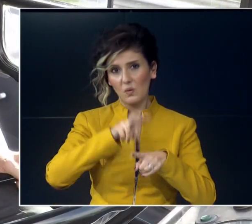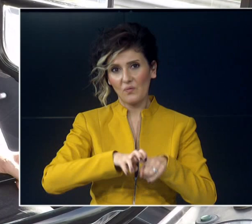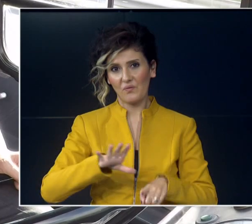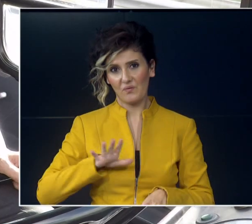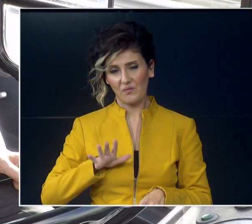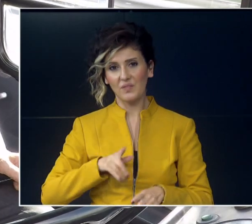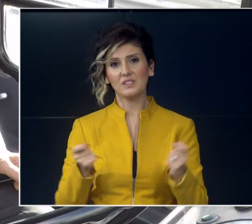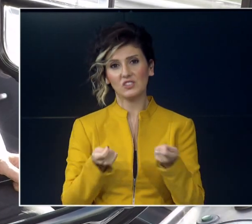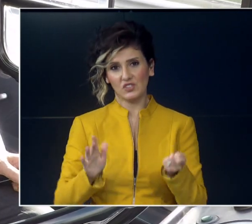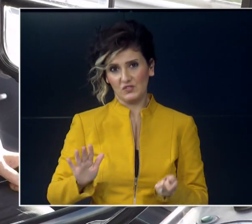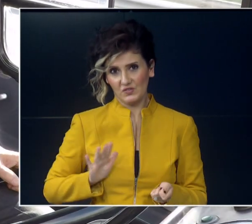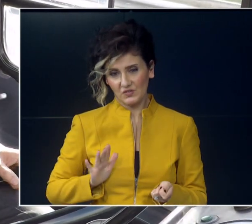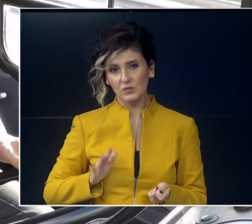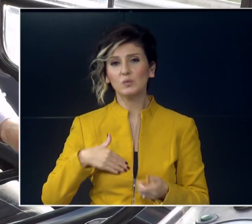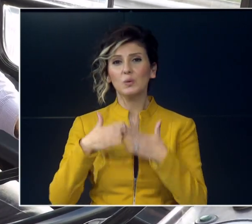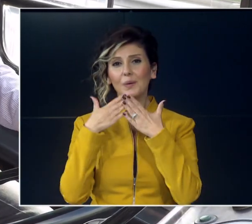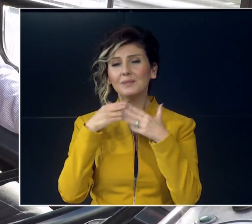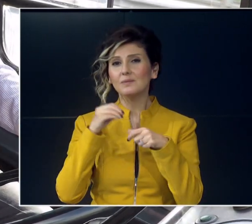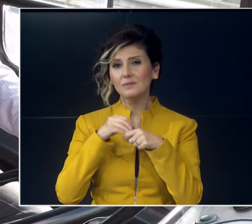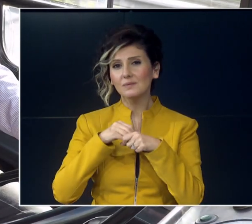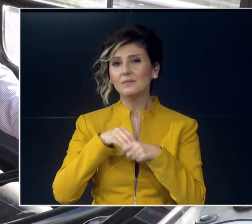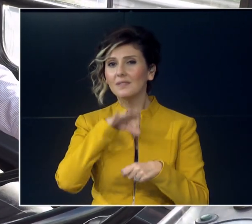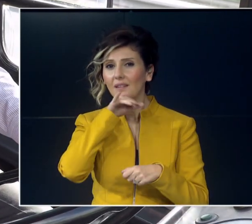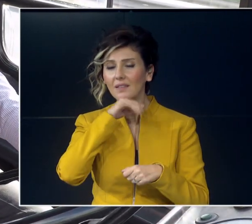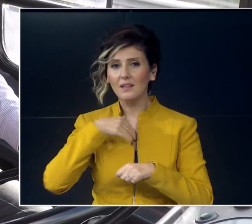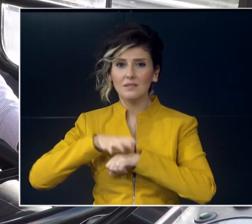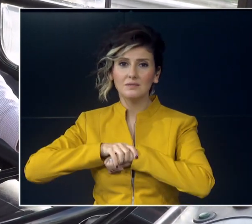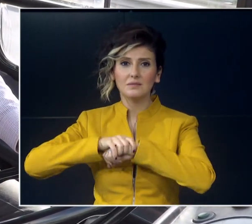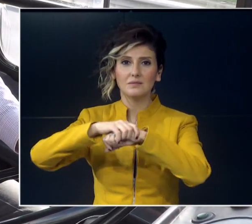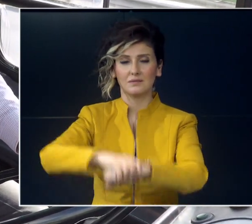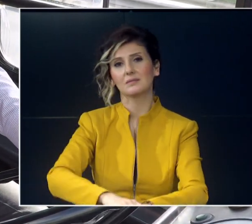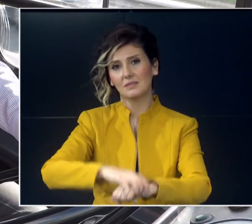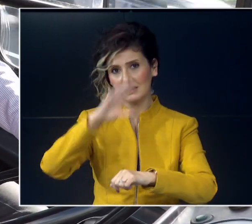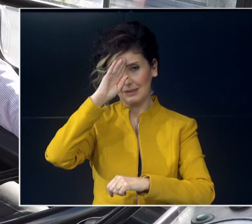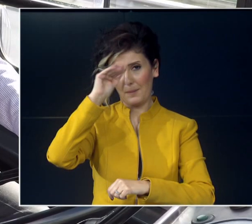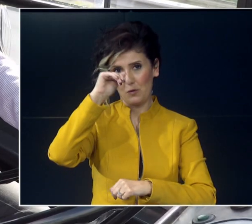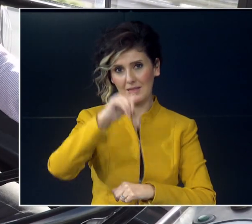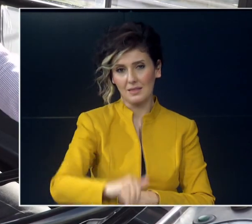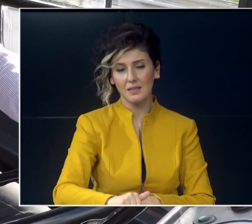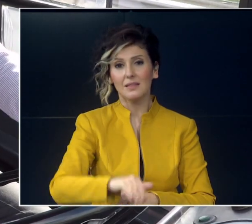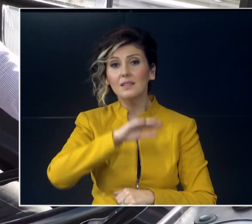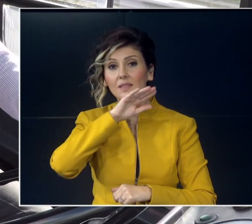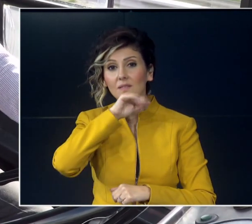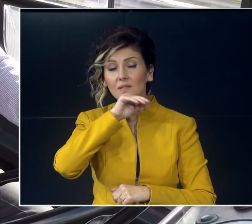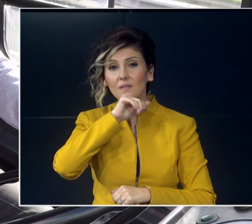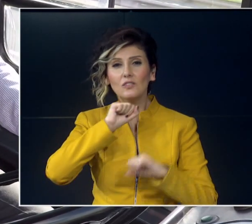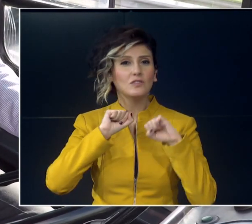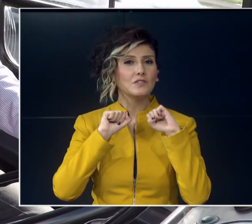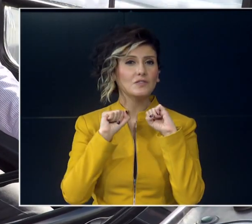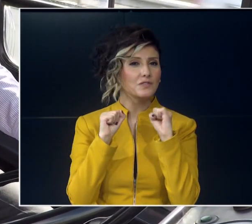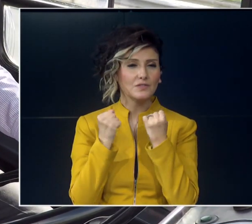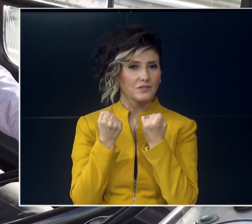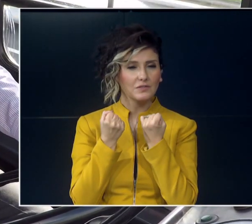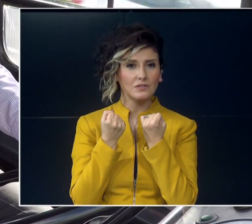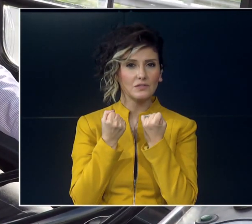oturuyorlardı. Orada çalışıyorlardı. Okumak için dedem beni İstanbul'a getirdi. Dedem kış aylarında